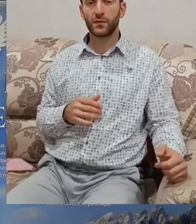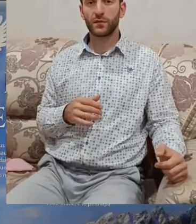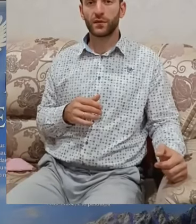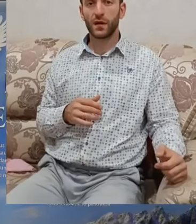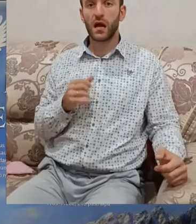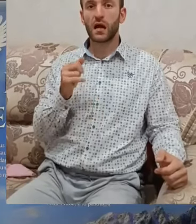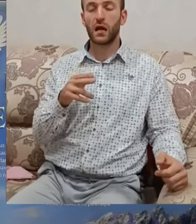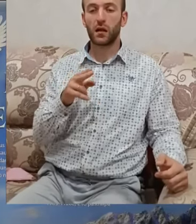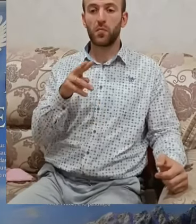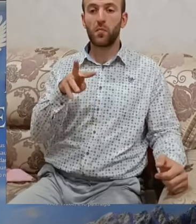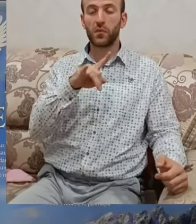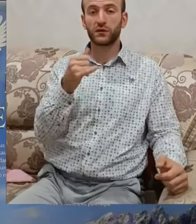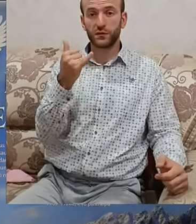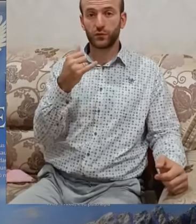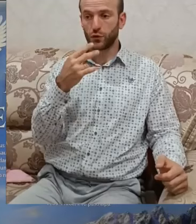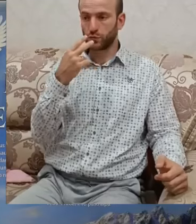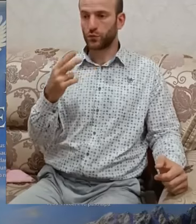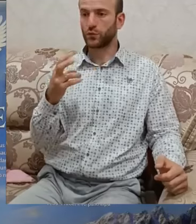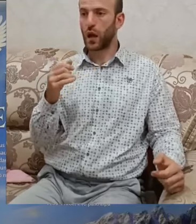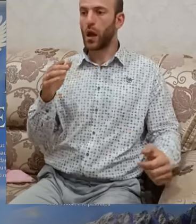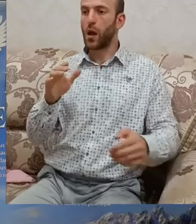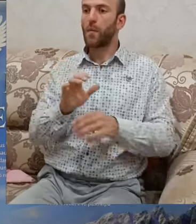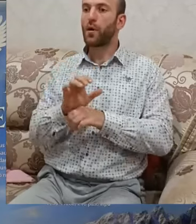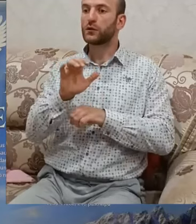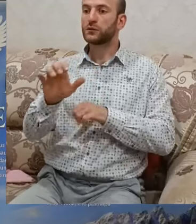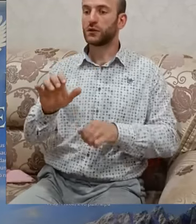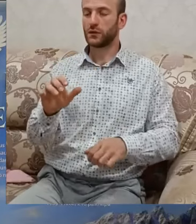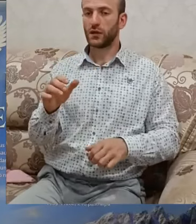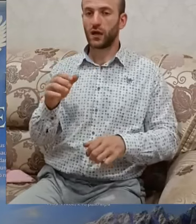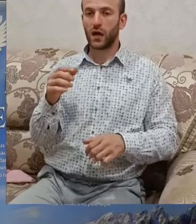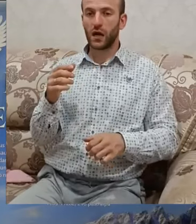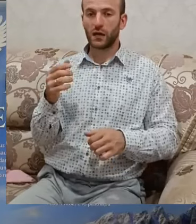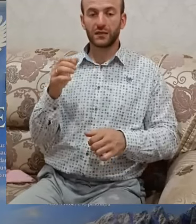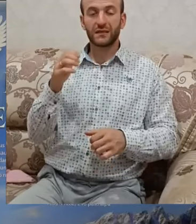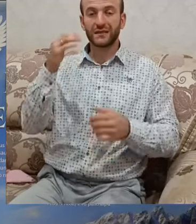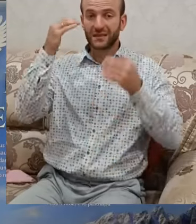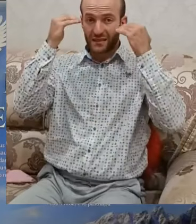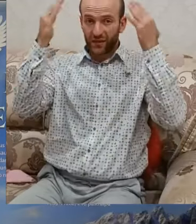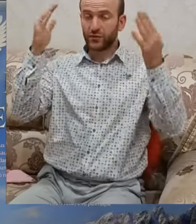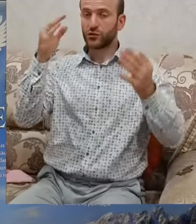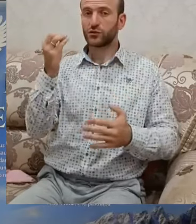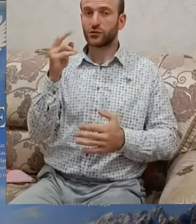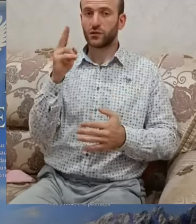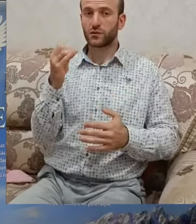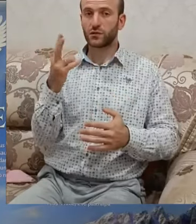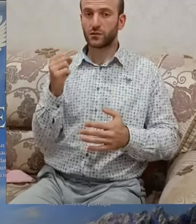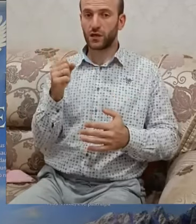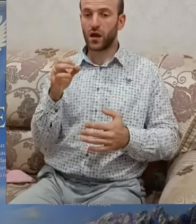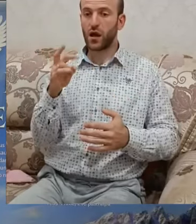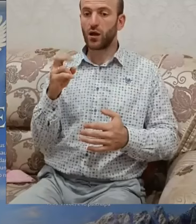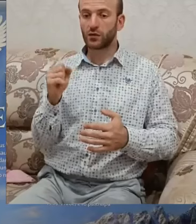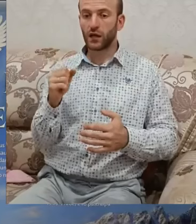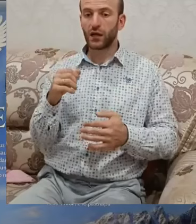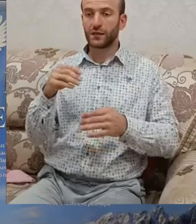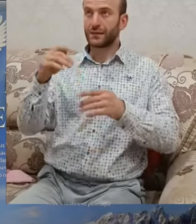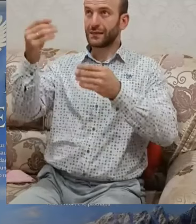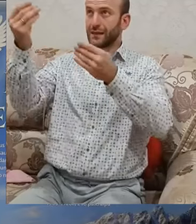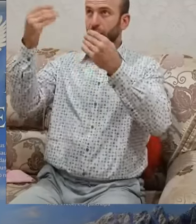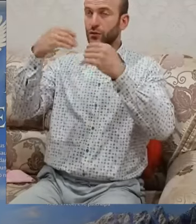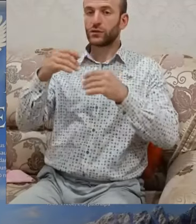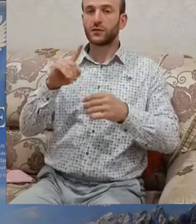žodžio sėklą. Но слава Шекина, она делает зрелое семя Бога. Пожадета шей вала которая обещана на